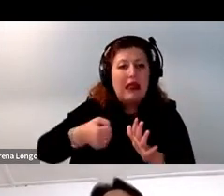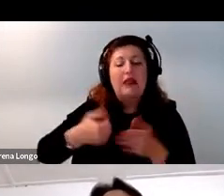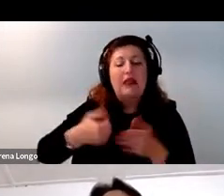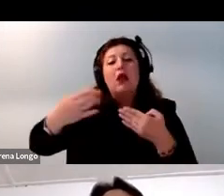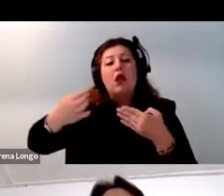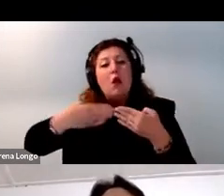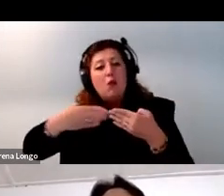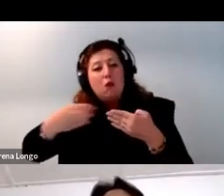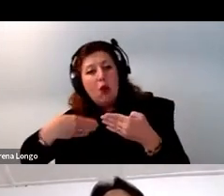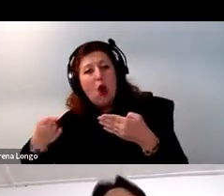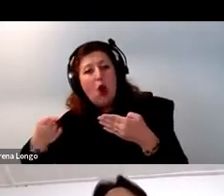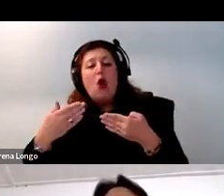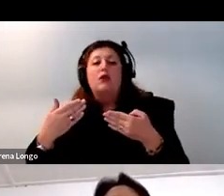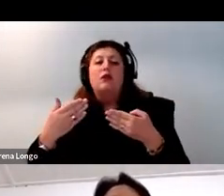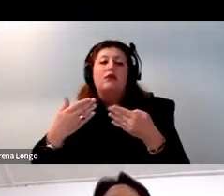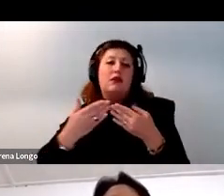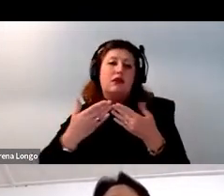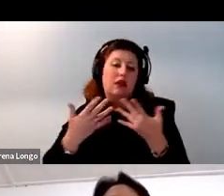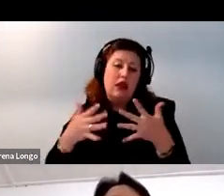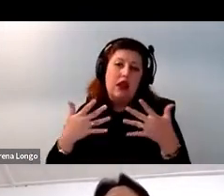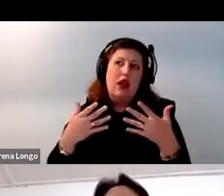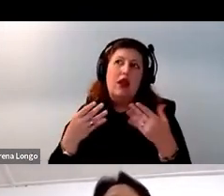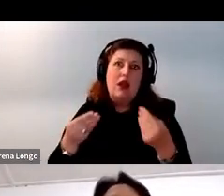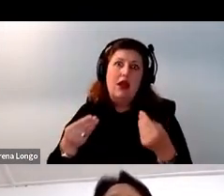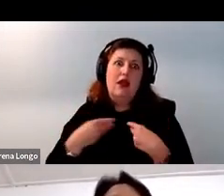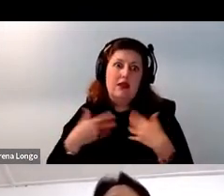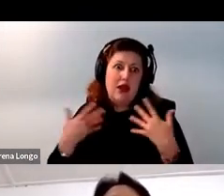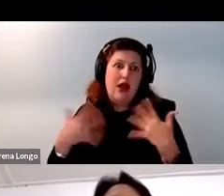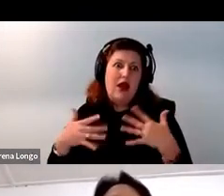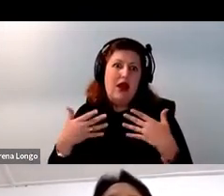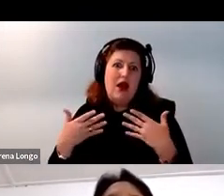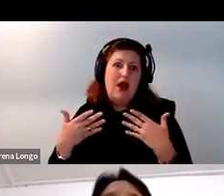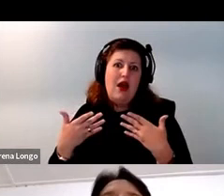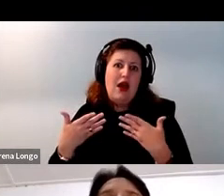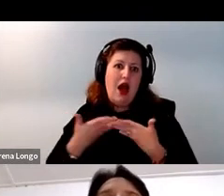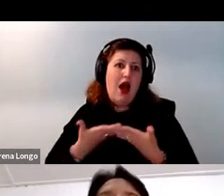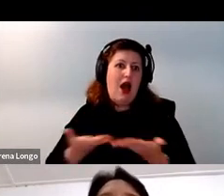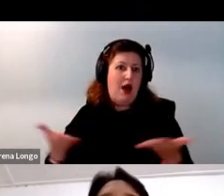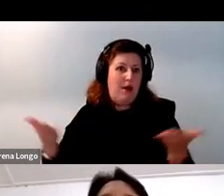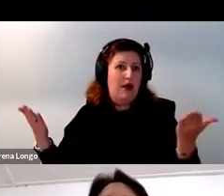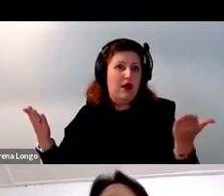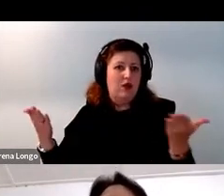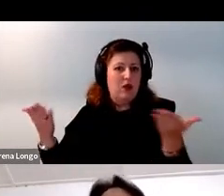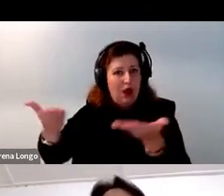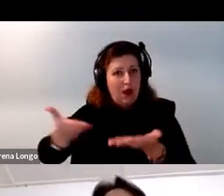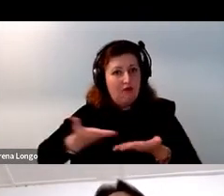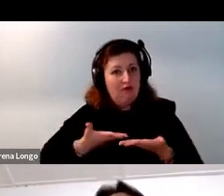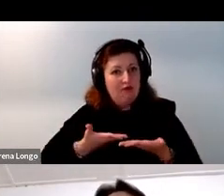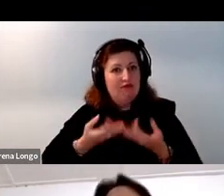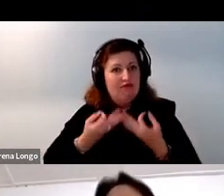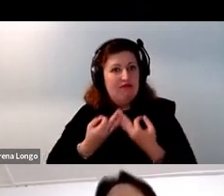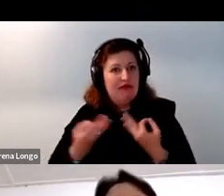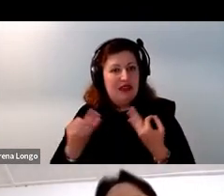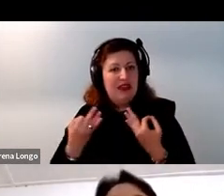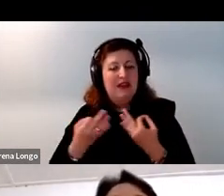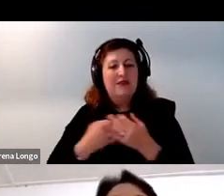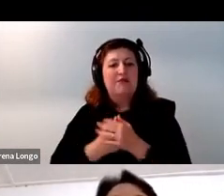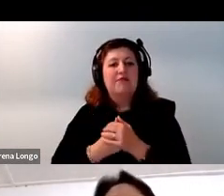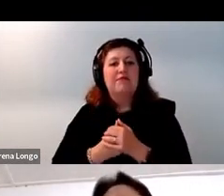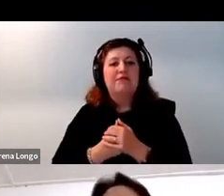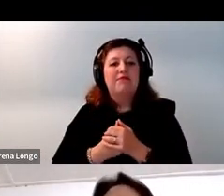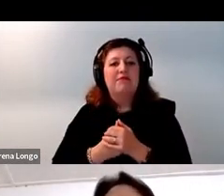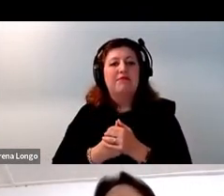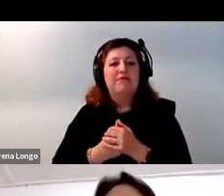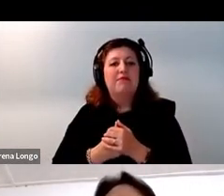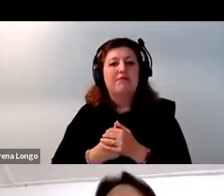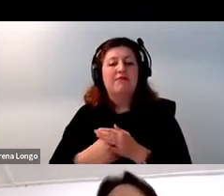sono sempre stati molto accoglienti. Quindi il progetto che avevo provato a scrivere includeva